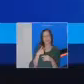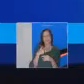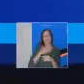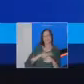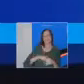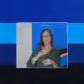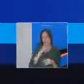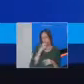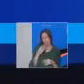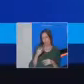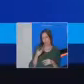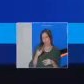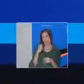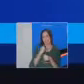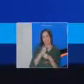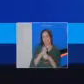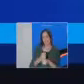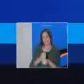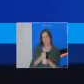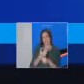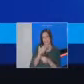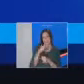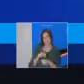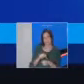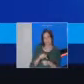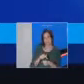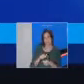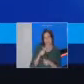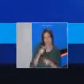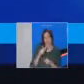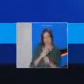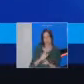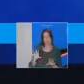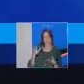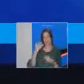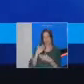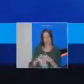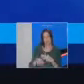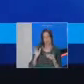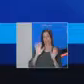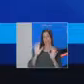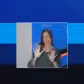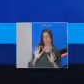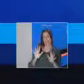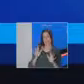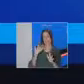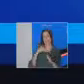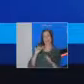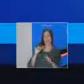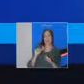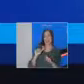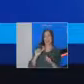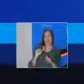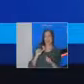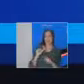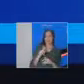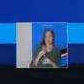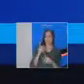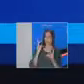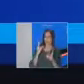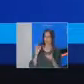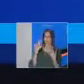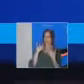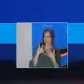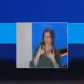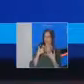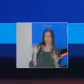הייתי רוצה לשאול אותך, בתור נציגת ג'יי סטריט בישראל, יצא פה לאחרונה הסרט התיעודי על אייפאק, את יכולה